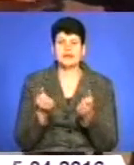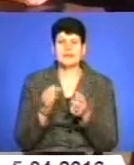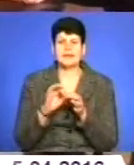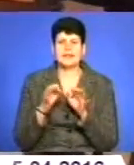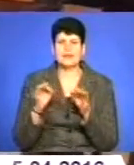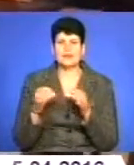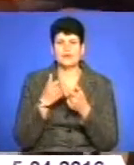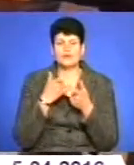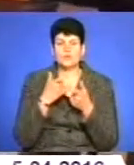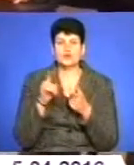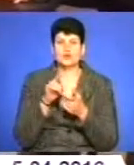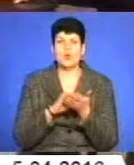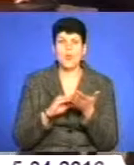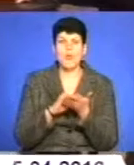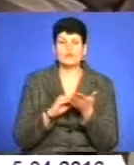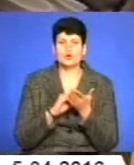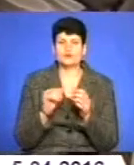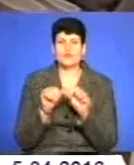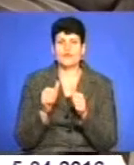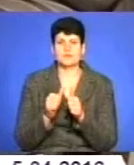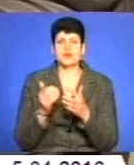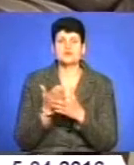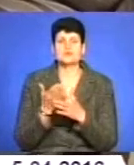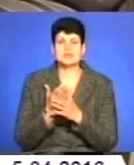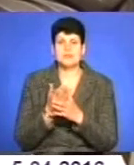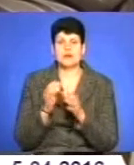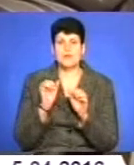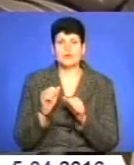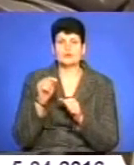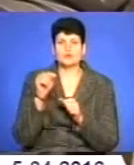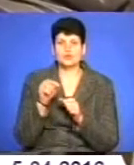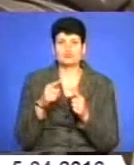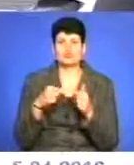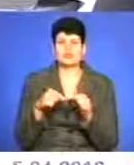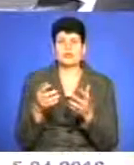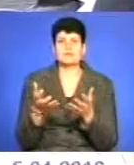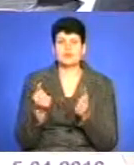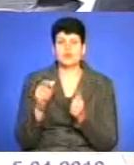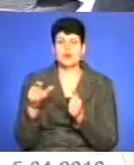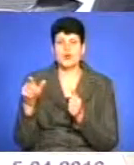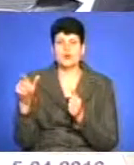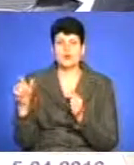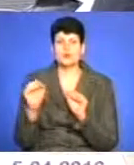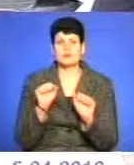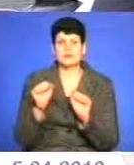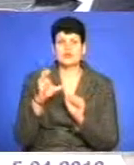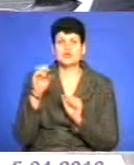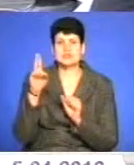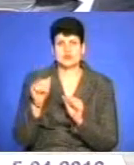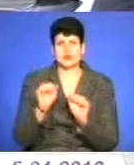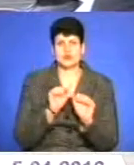детальнішу інформацію щодо повторного оформлення субсидії можна тут же у відділі прийому громадян управління соціального захисту.